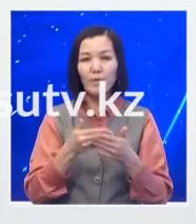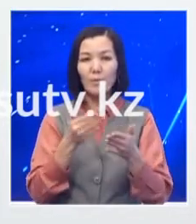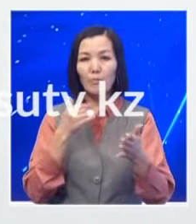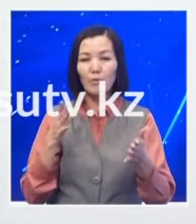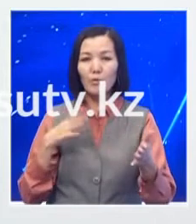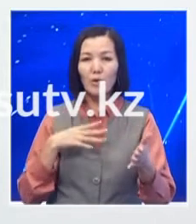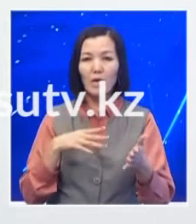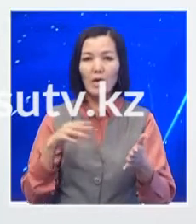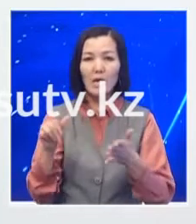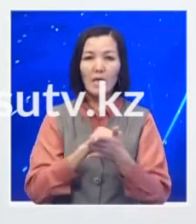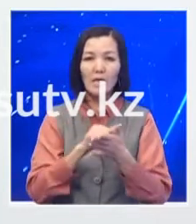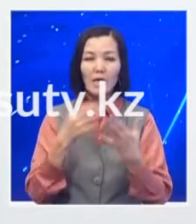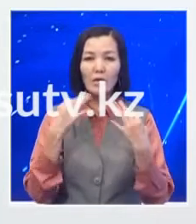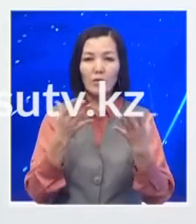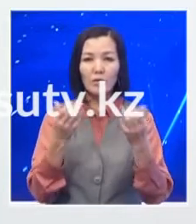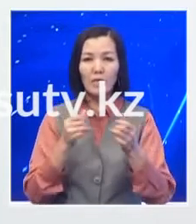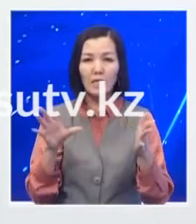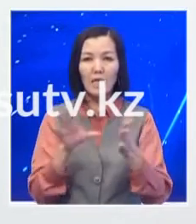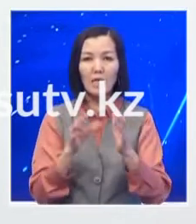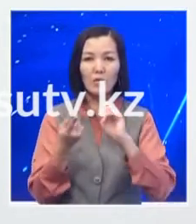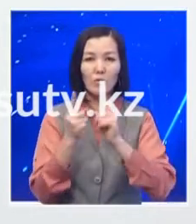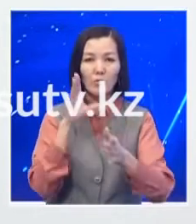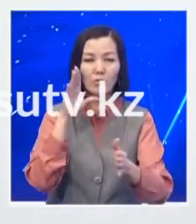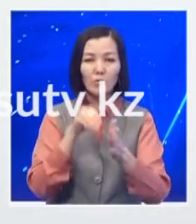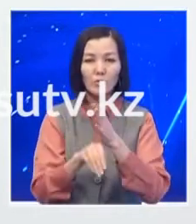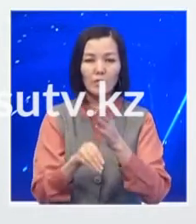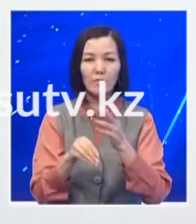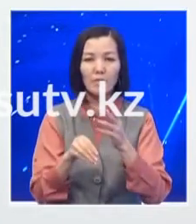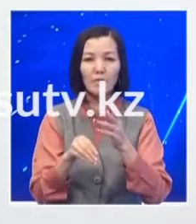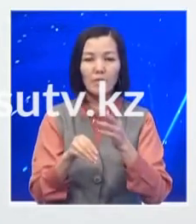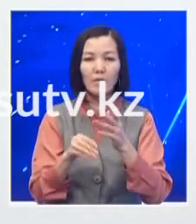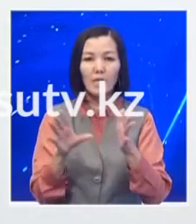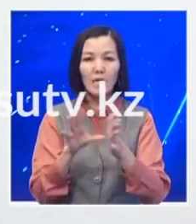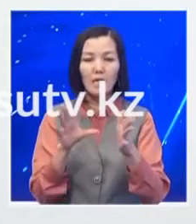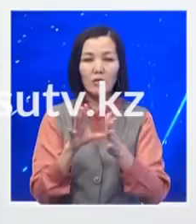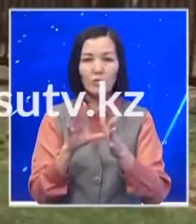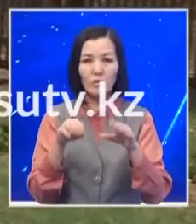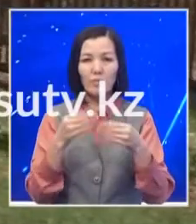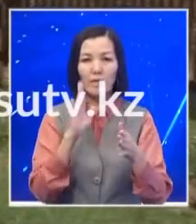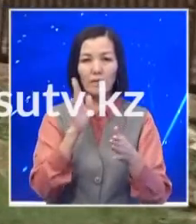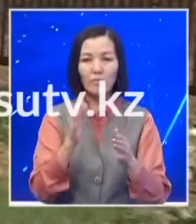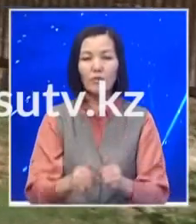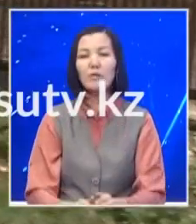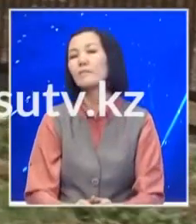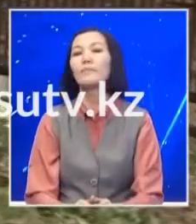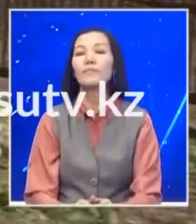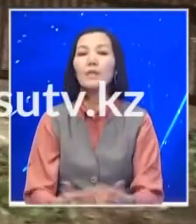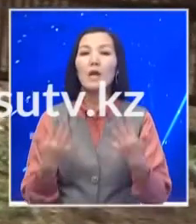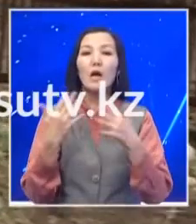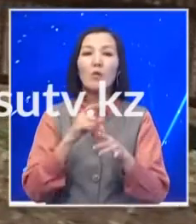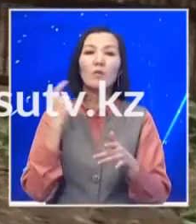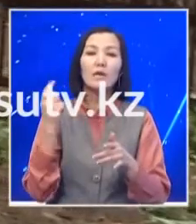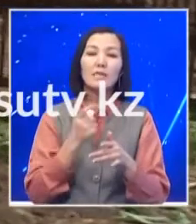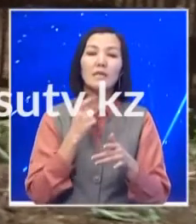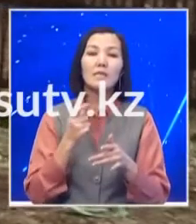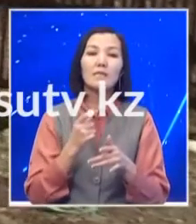алынған лицензиялар электрондық форматқа көшіп отырып, ол электронды түрде ғана берілетін болады. Тағы ауыл шаруашылығы